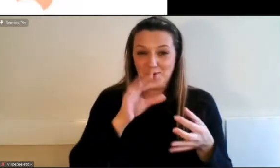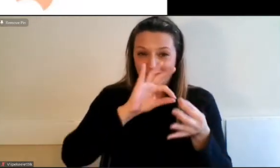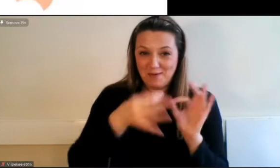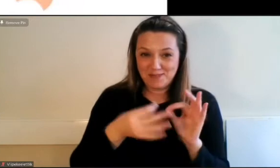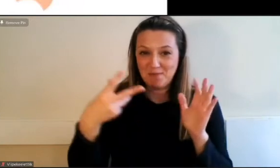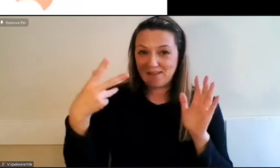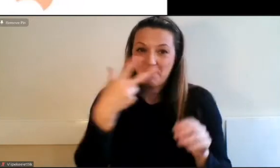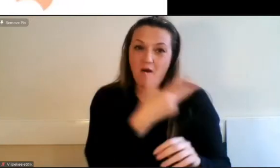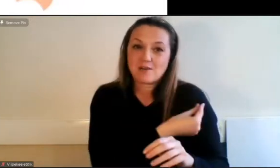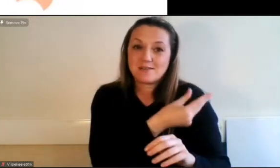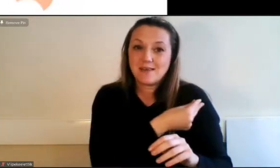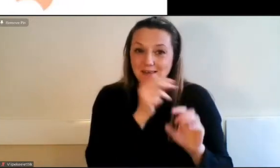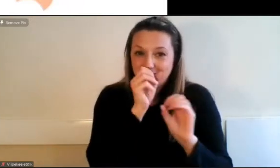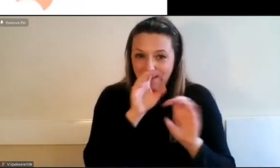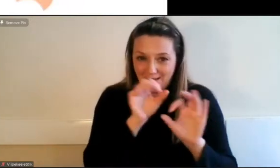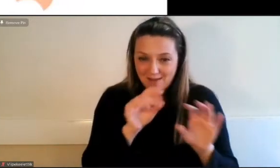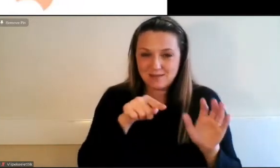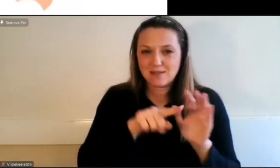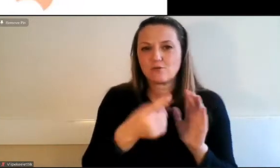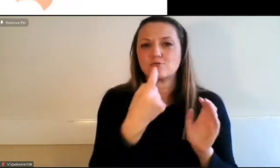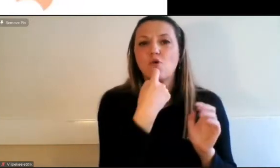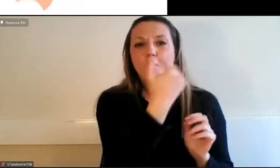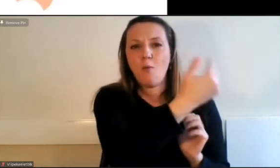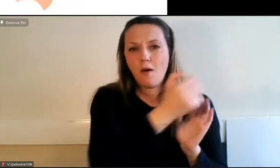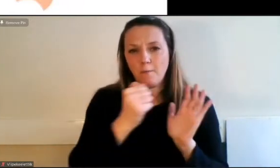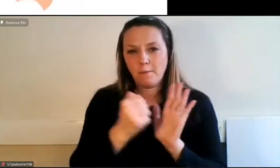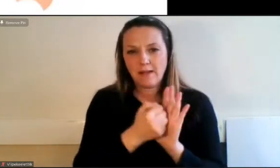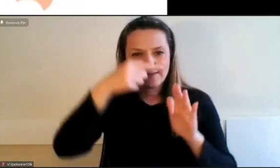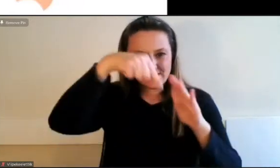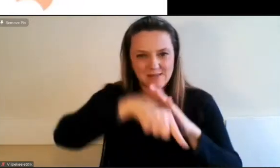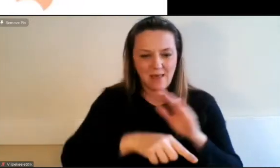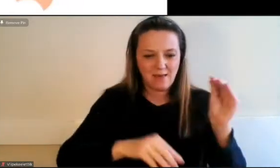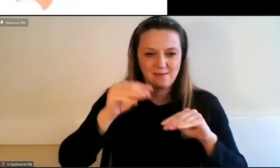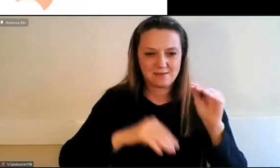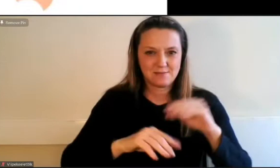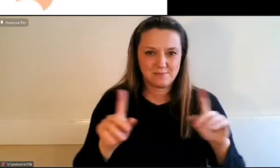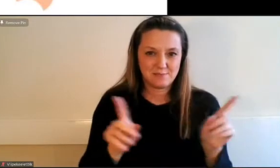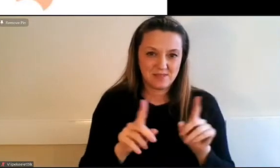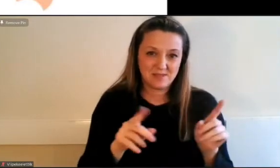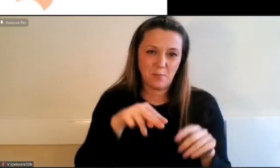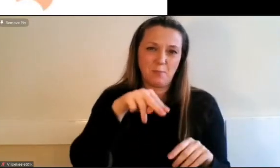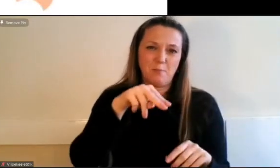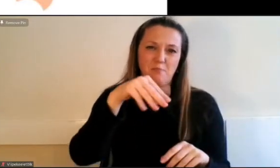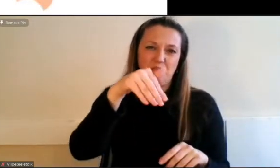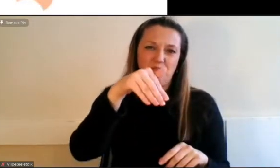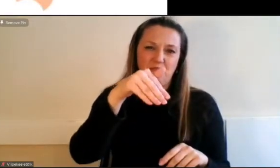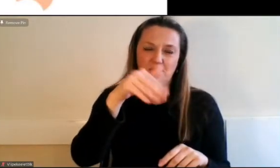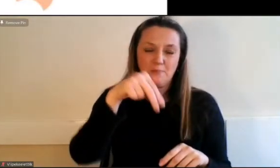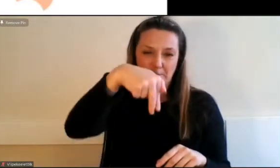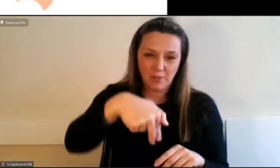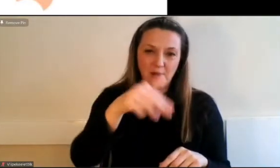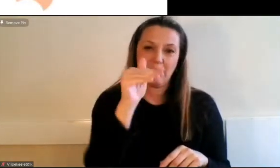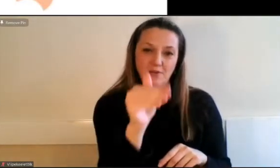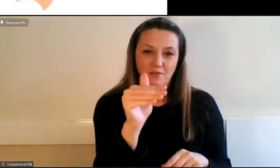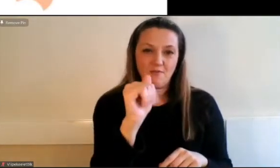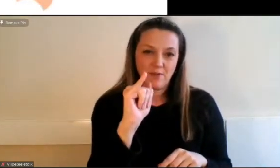ogavalgud on antikehade poolt kinni seotud, siis ei saa koroonaviirus ennast inimese raku külge siduda, ei